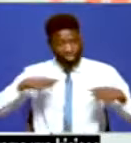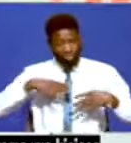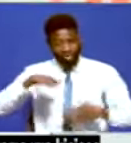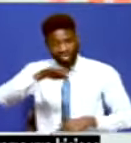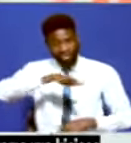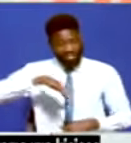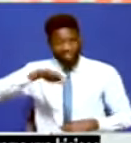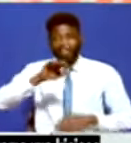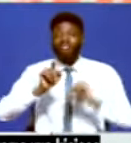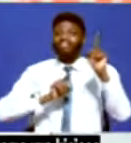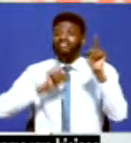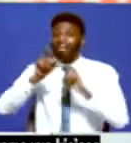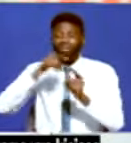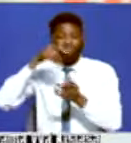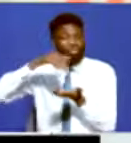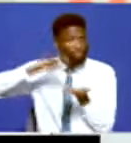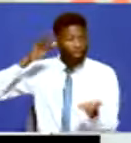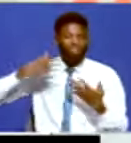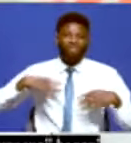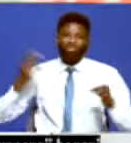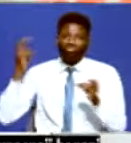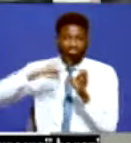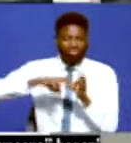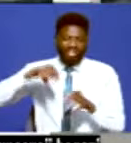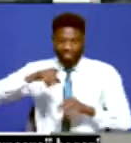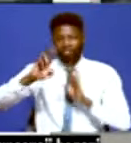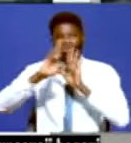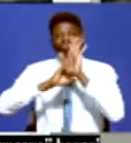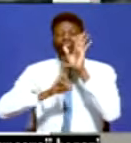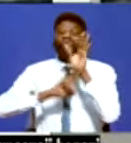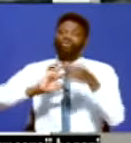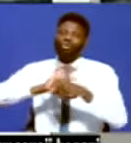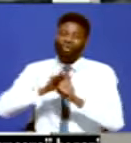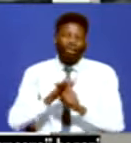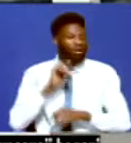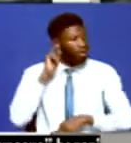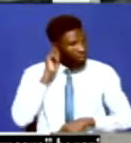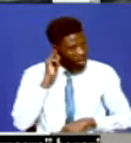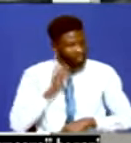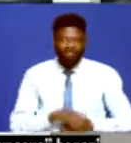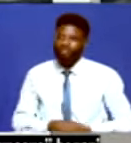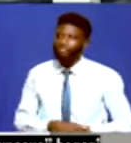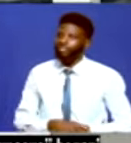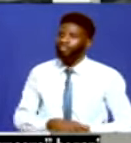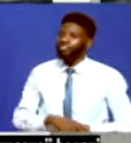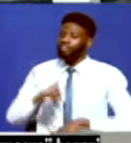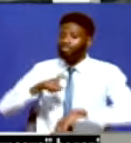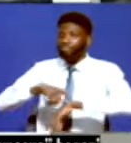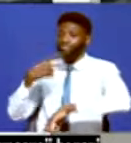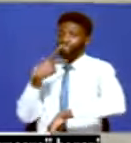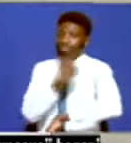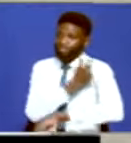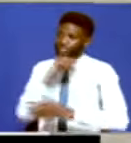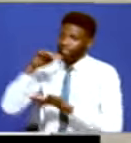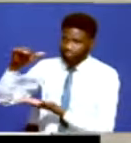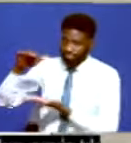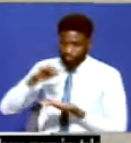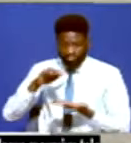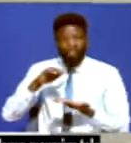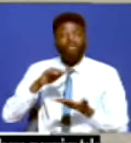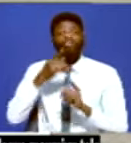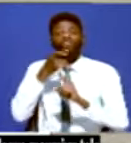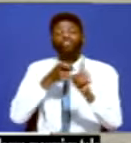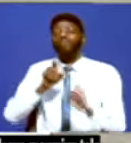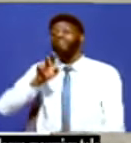kikamilifu masharti ya kuzuia msambao wa ugonjwa wa COVID-19. Kuwasili kwa dozi hizi zaidi ya 1,400 kutoka serikali ya